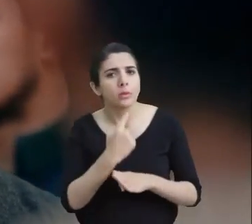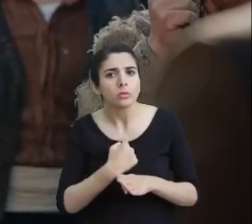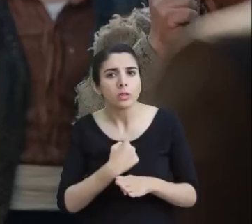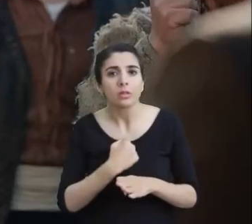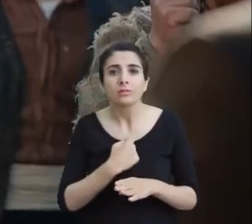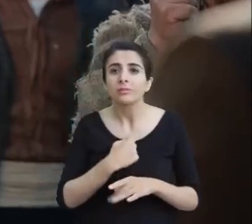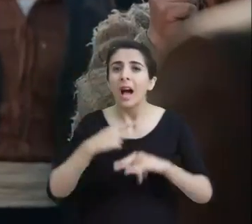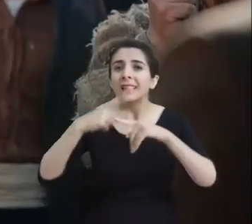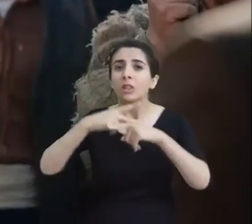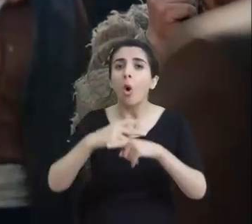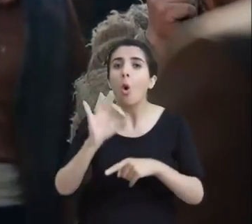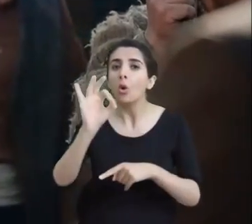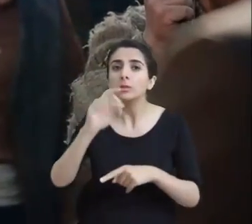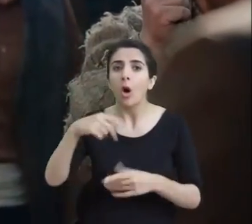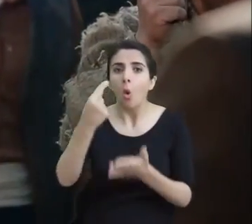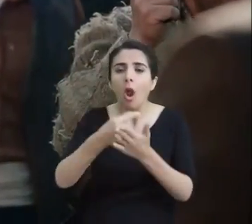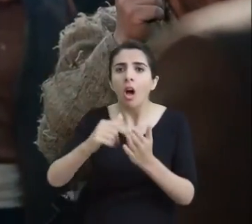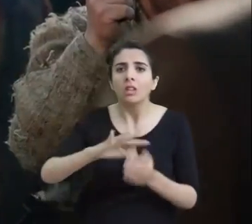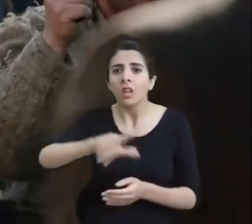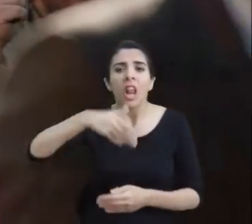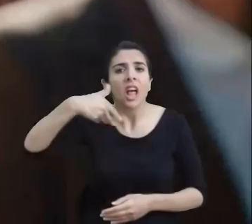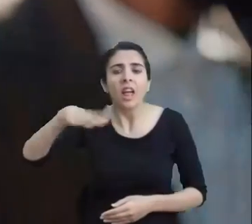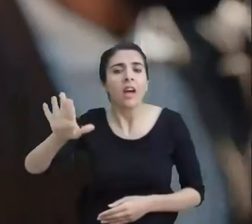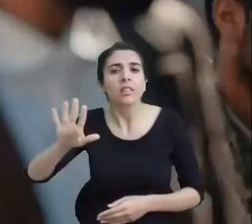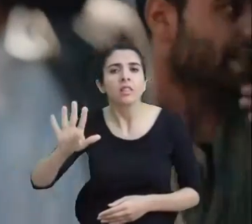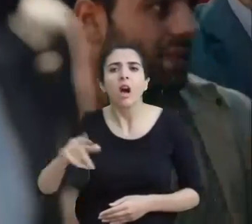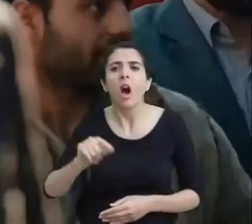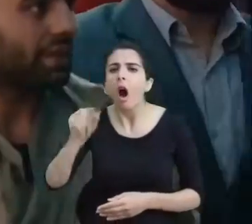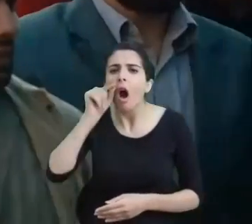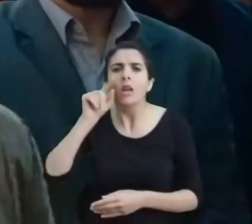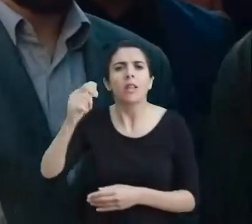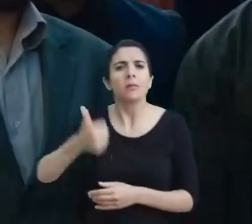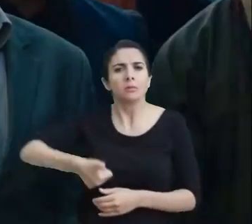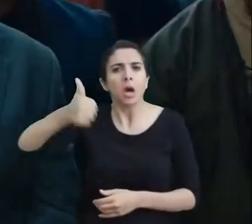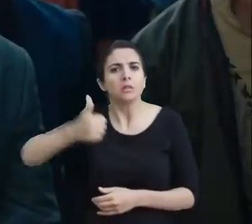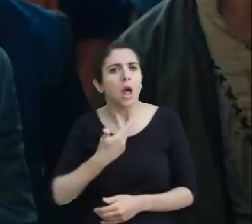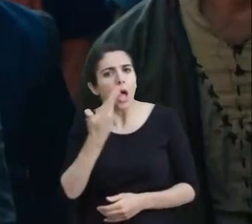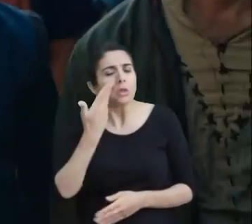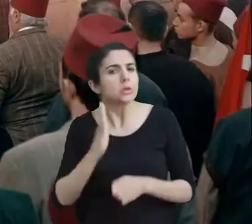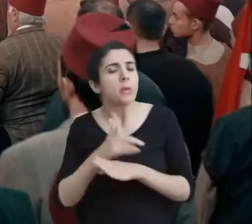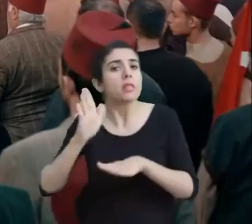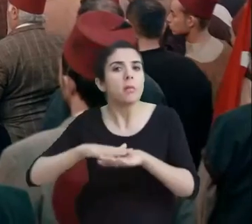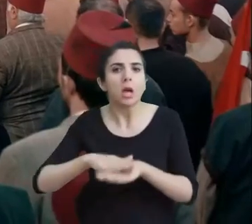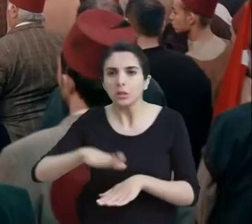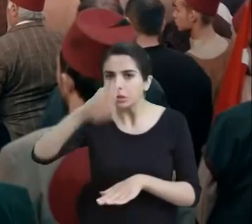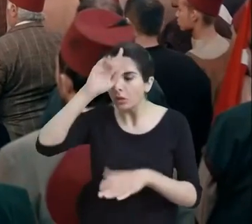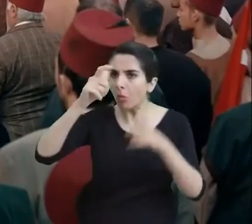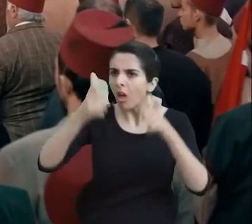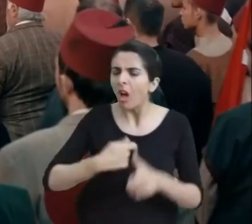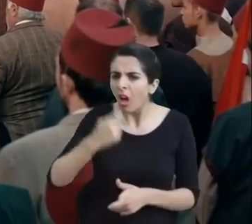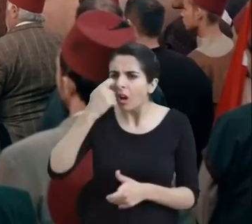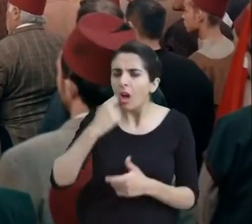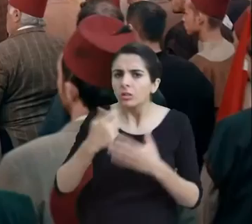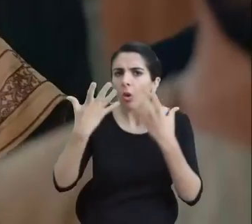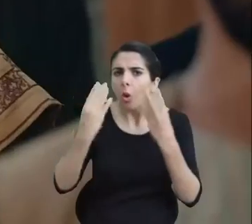Sebep? Hazreti Osman'ın Kur'an'ı çalındı. Dahiliye Nazırı seyreder bunu. Ne yapar Nazır? İstanbul'un ortasında